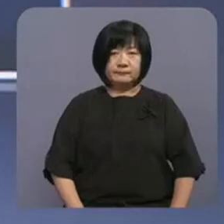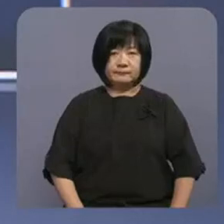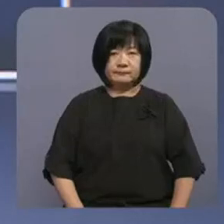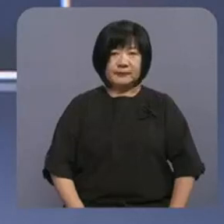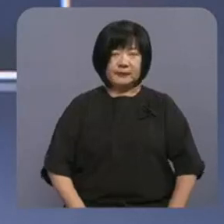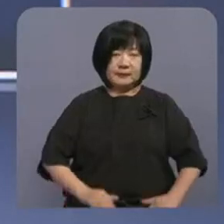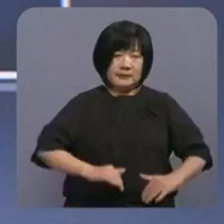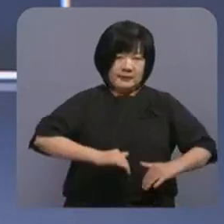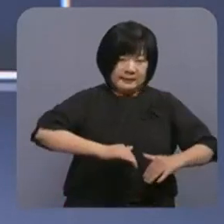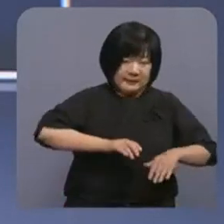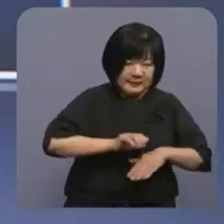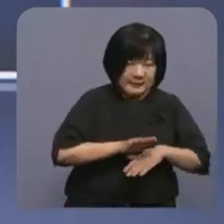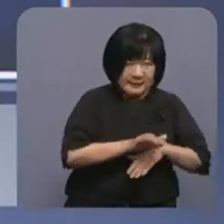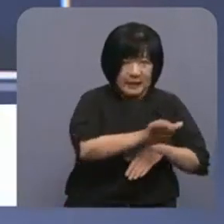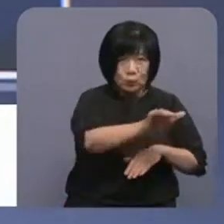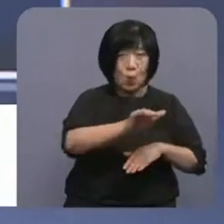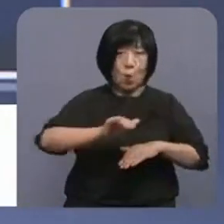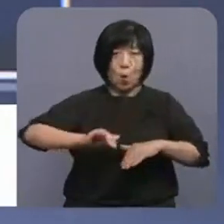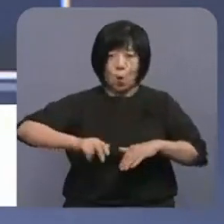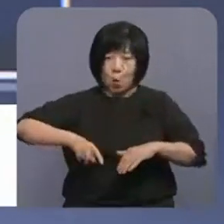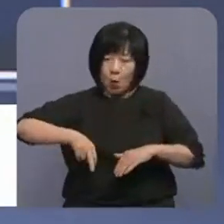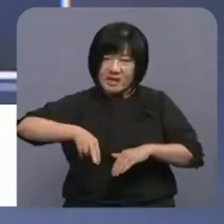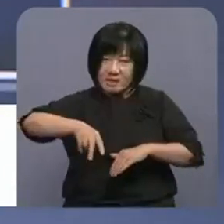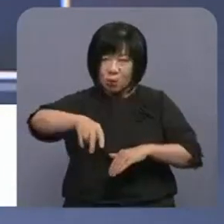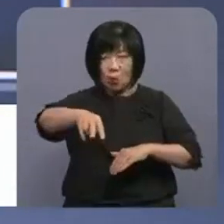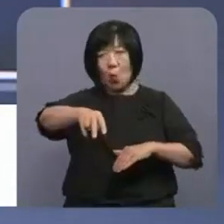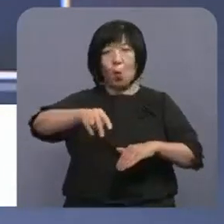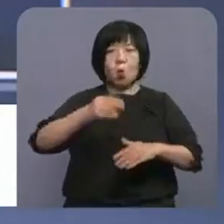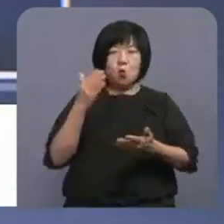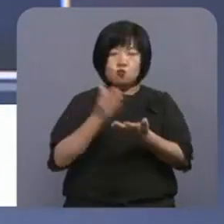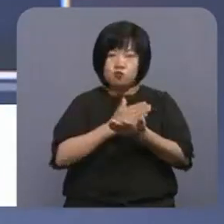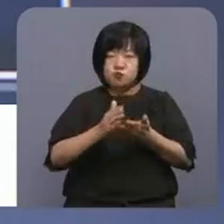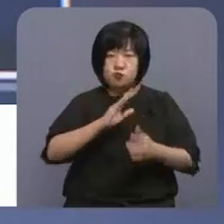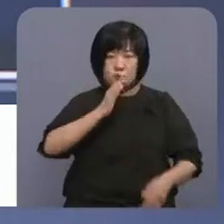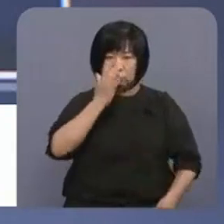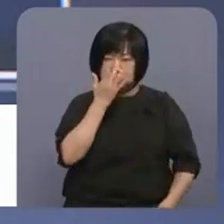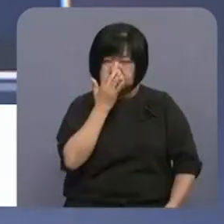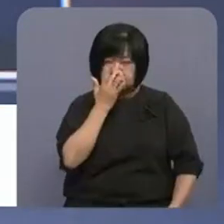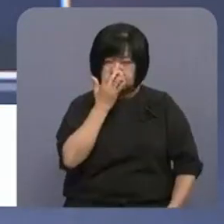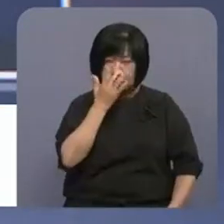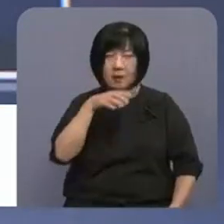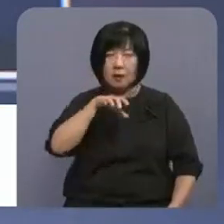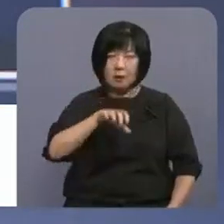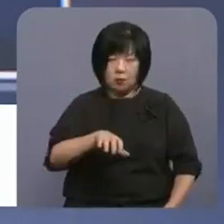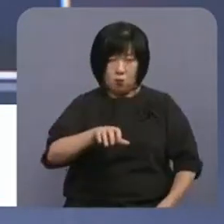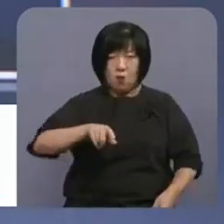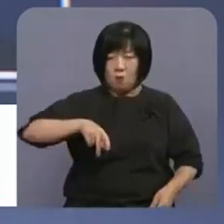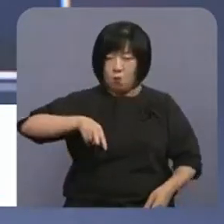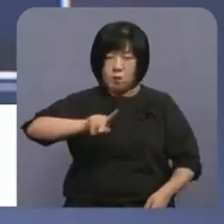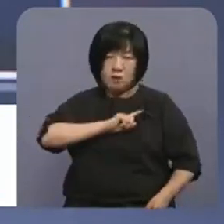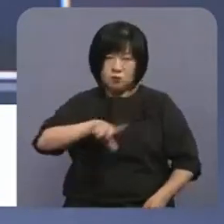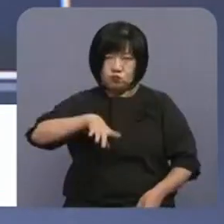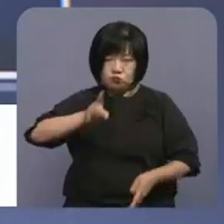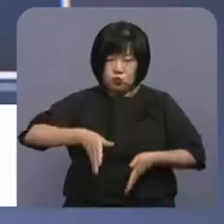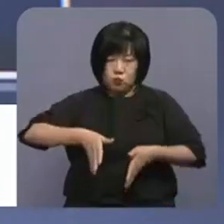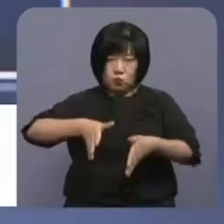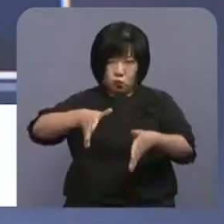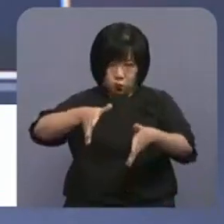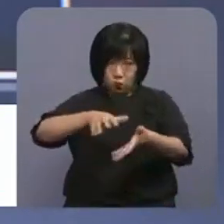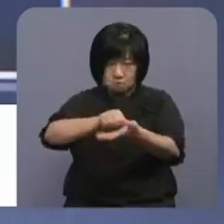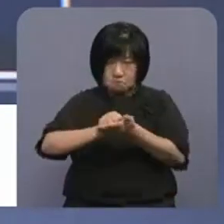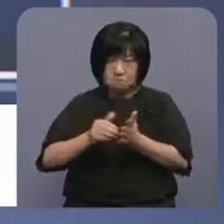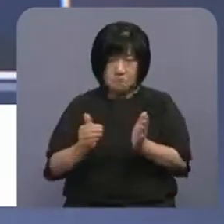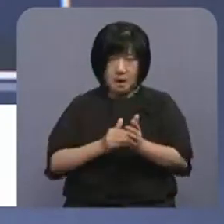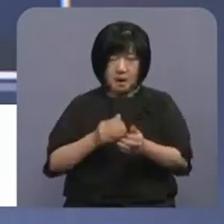차도와 인도가 잘 구분되지 않는 도로에서 안전하게 걸을 수 있게 보행자 우선 도로를 도입을 했는데요. 벌써 1년이